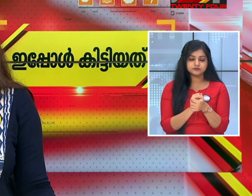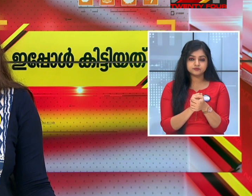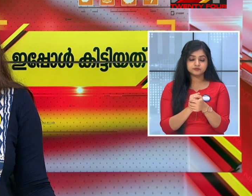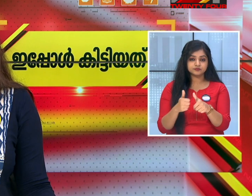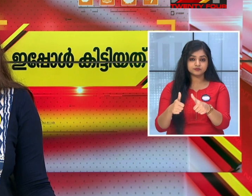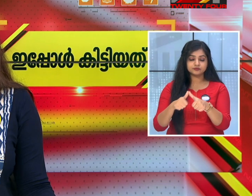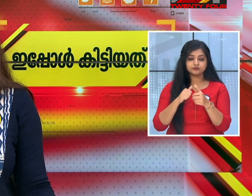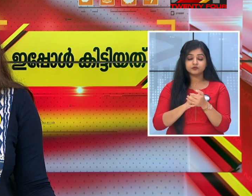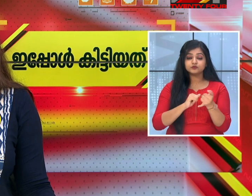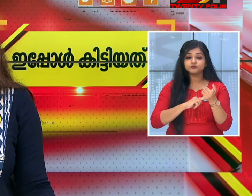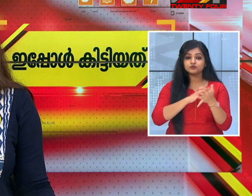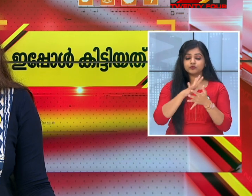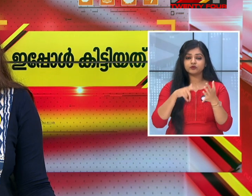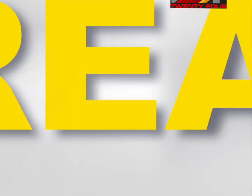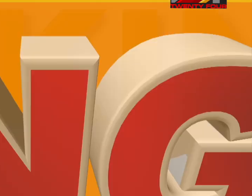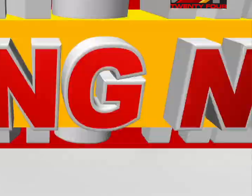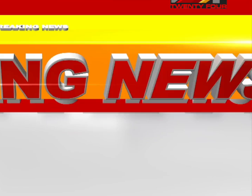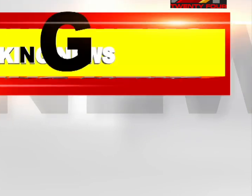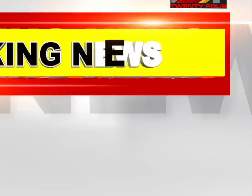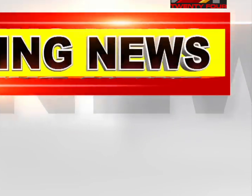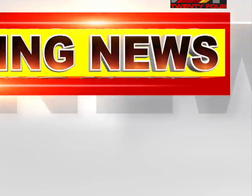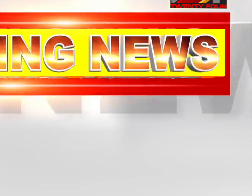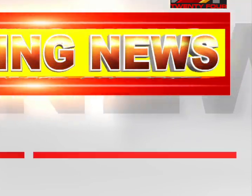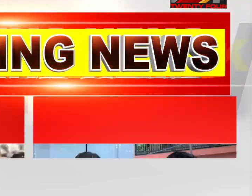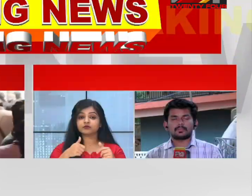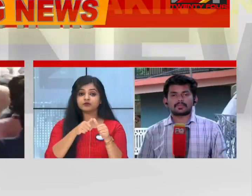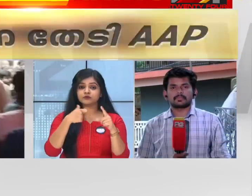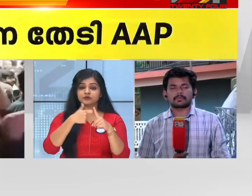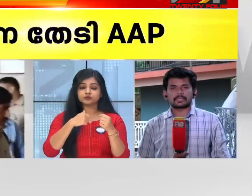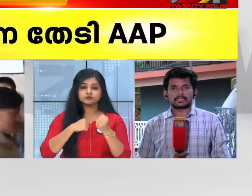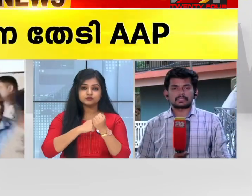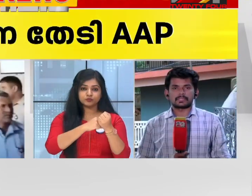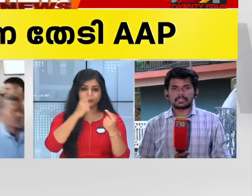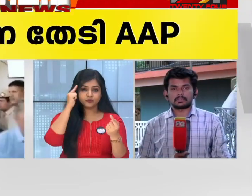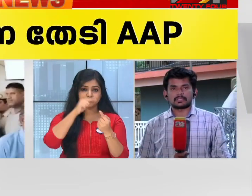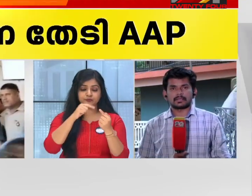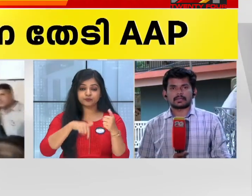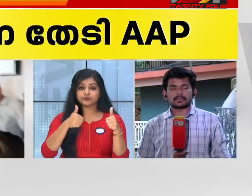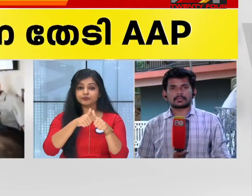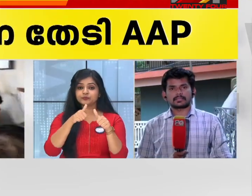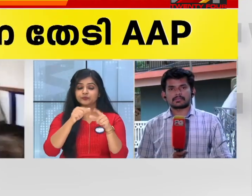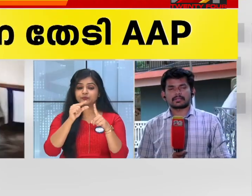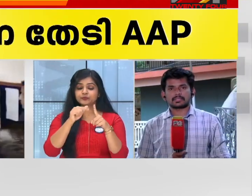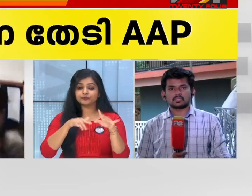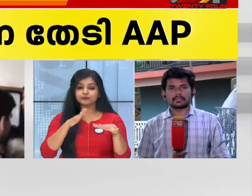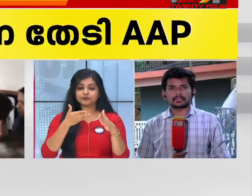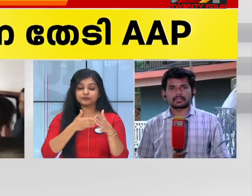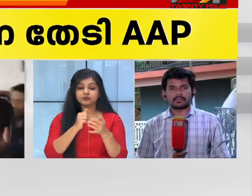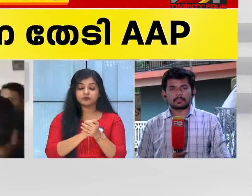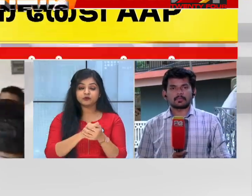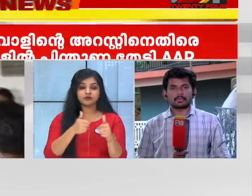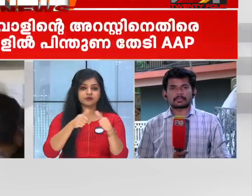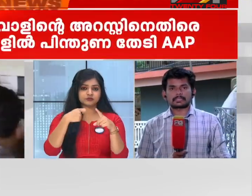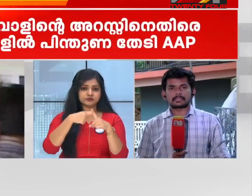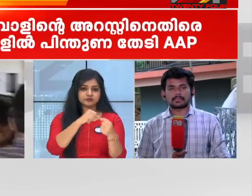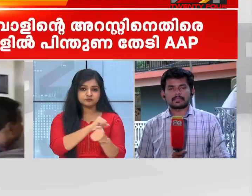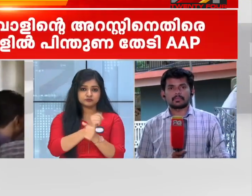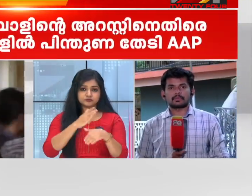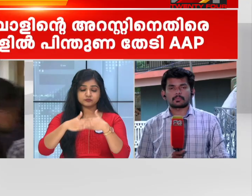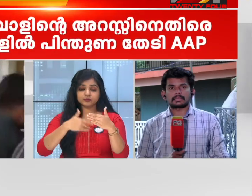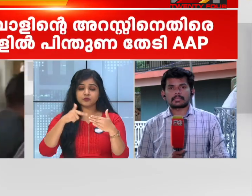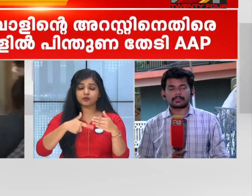പ്രവിധ, സമൂഹ മാധ്യമങ്ങളിലും ഇത്തരത്തിൽ കെജ്രിവാളിനെ പിന്തുണ തേടിക്കൊണ്ടാണ് ഇപ്പോൾ ആം ആദ്മി പാർട്ടി രംഗത്ത് വന്നിരിക്കുന്നത്. കെജ്രിവാളിന്റെ അറസ്റ്റ് പിന്നാലെ തന്നെ വ്യാപകമായ പ്രതിഷേധം